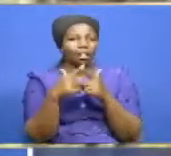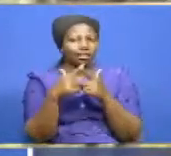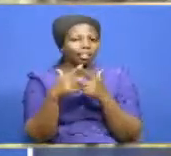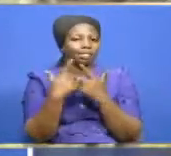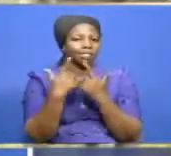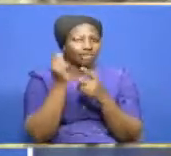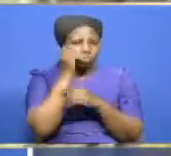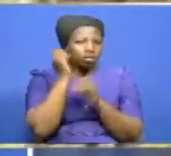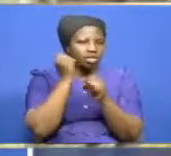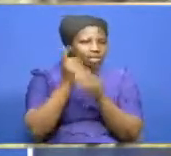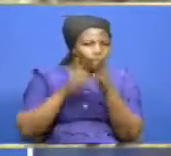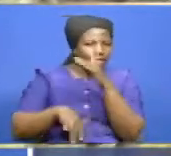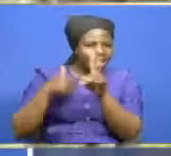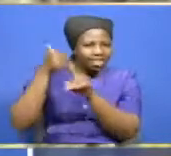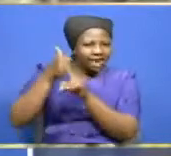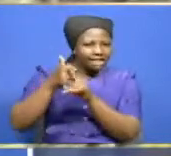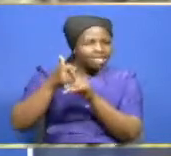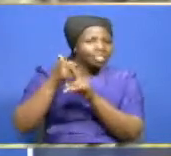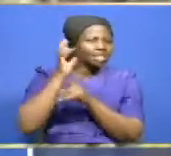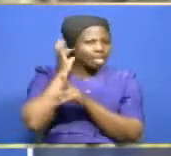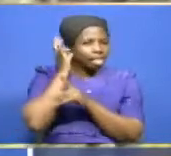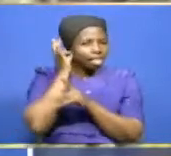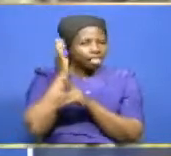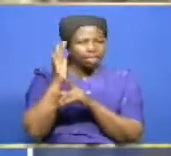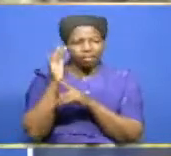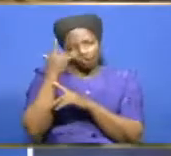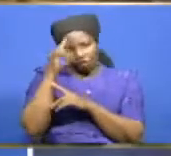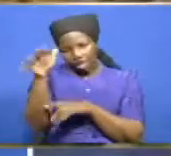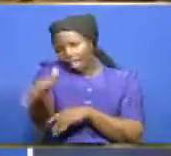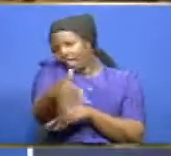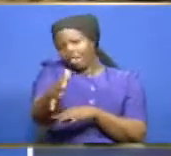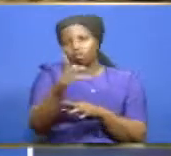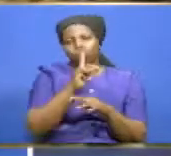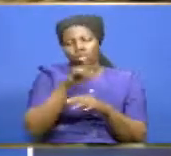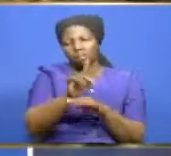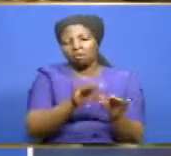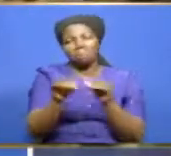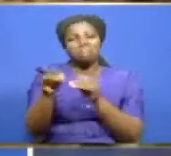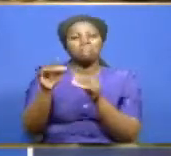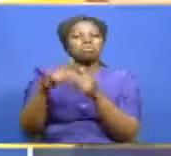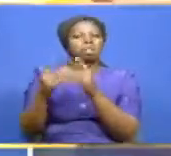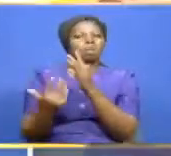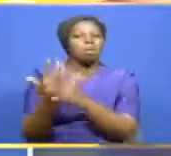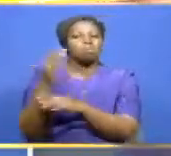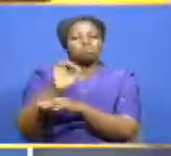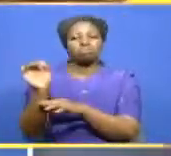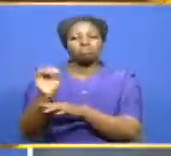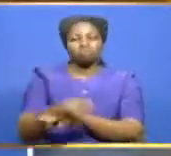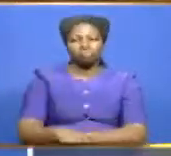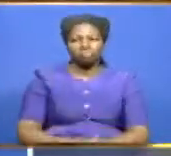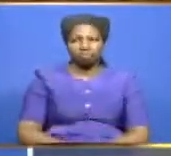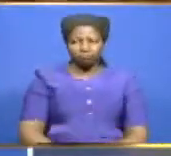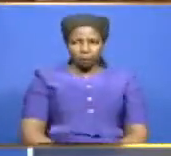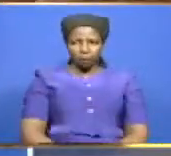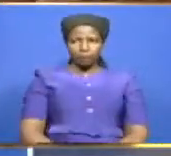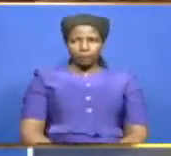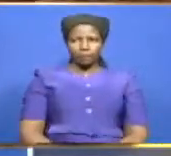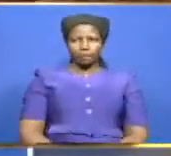yake, unakuta kwamba sasa wasongei karibu na hiyo mimea. Ruth Wamboi, Darubini ya Channel 1.